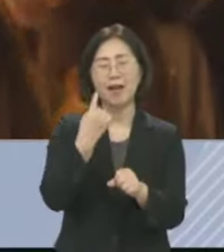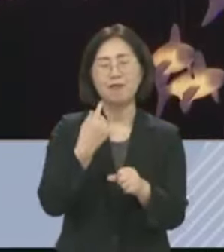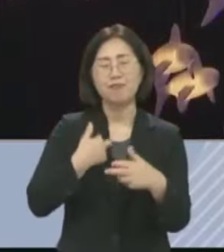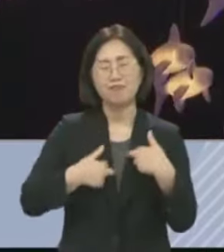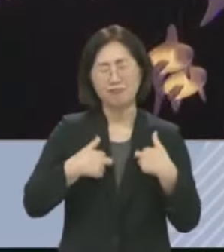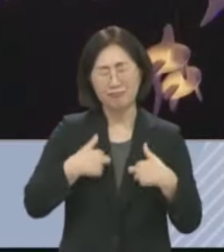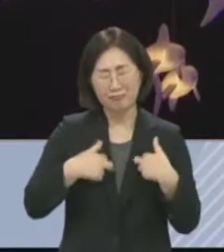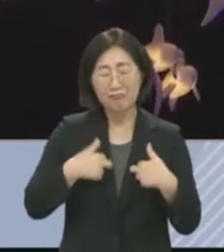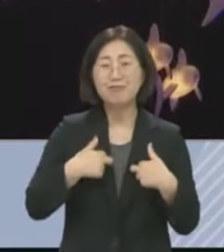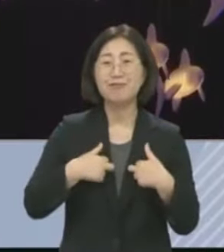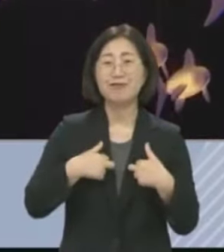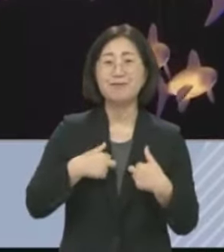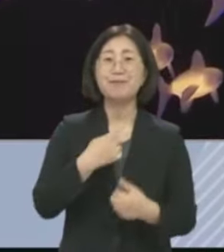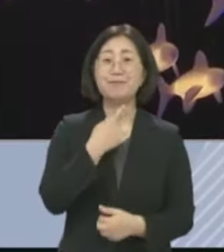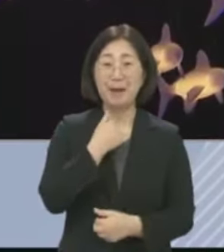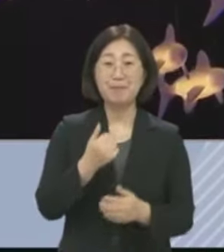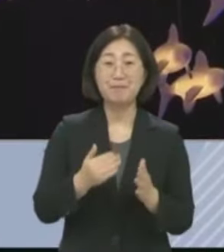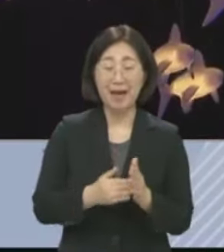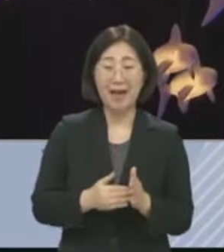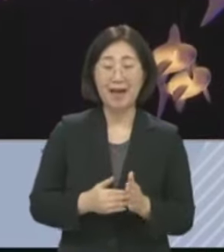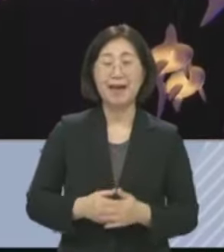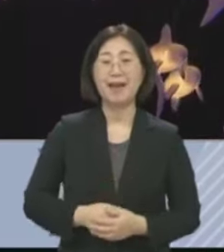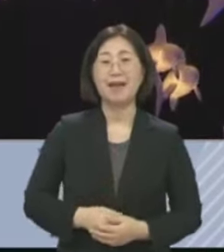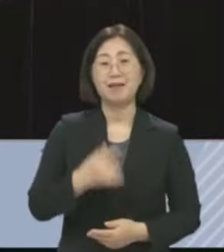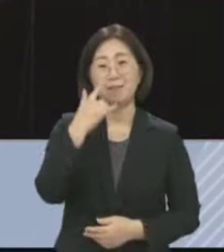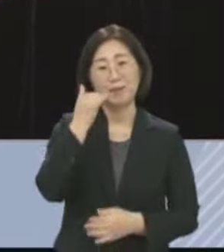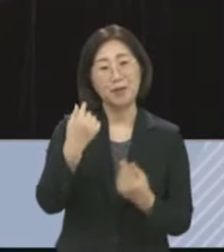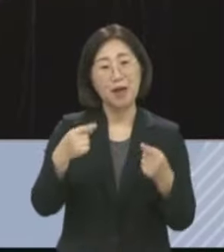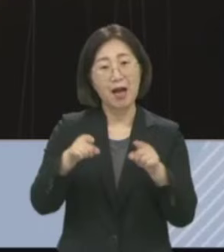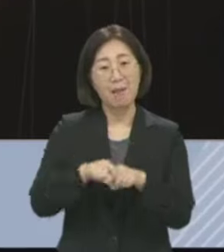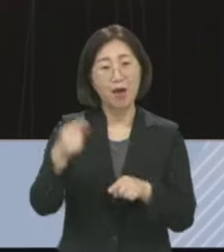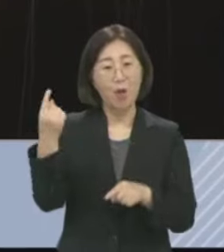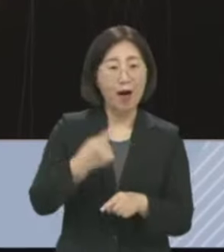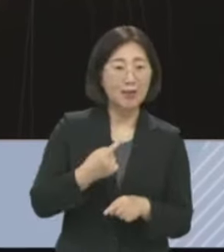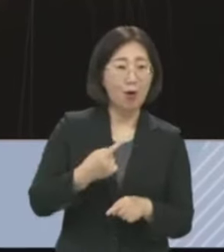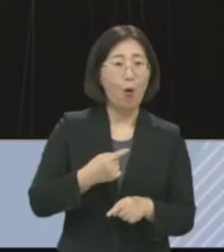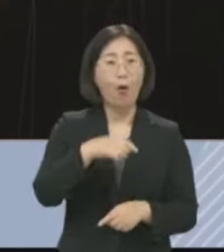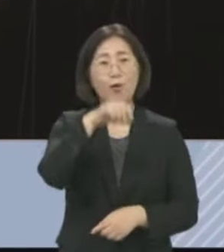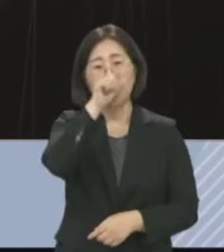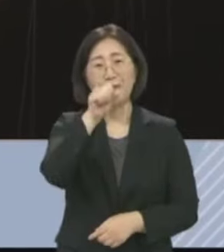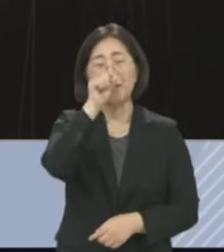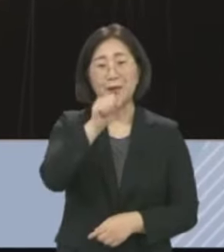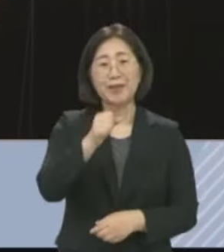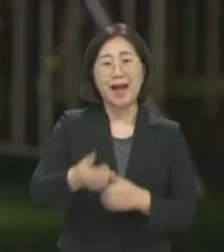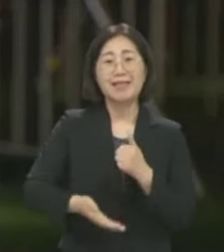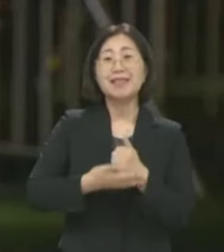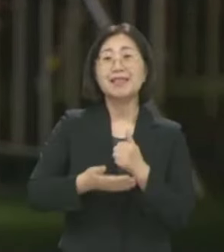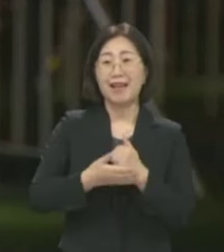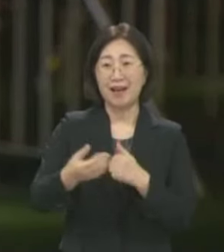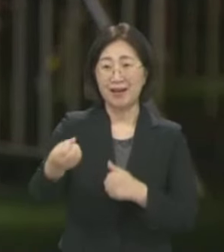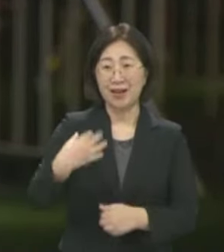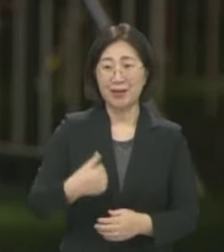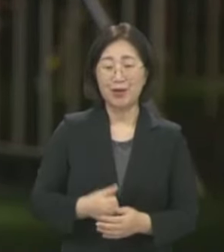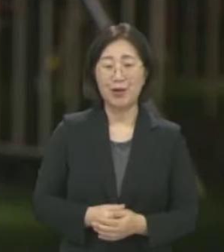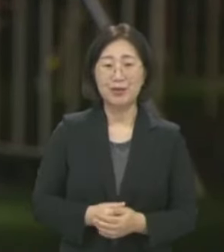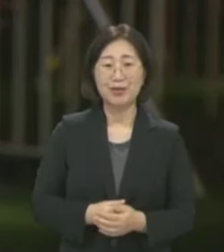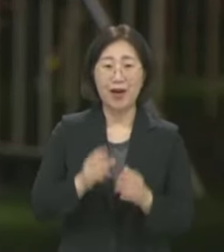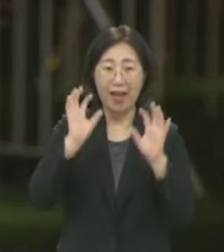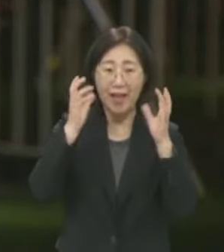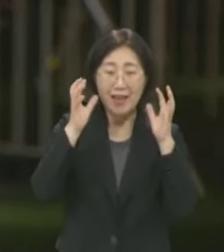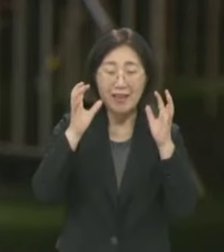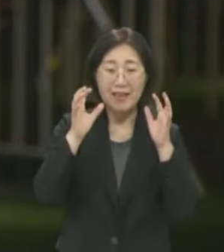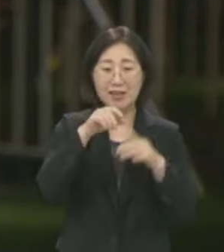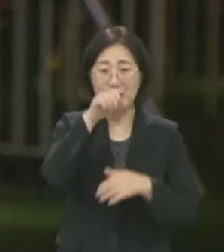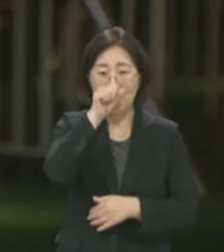즐기고 부모님들까지 오셔서 정말 아주 많은 찬사를 보내주셨는데 어린이들이 정말 좋아하는 캐릭터들이 직접